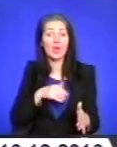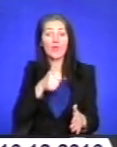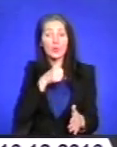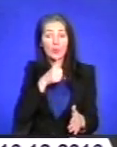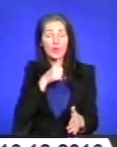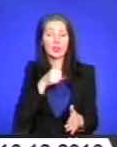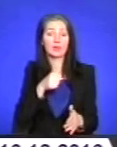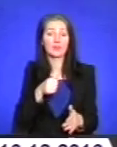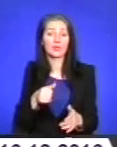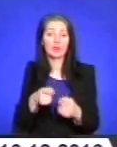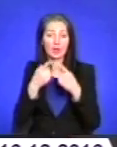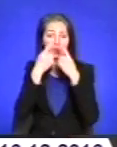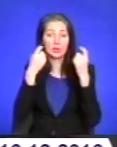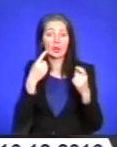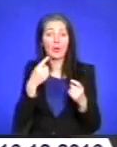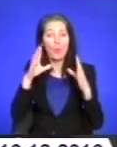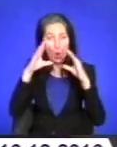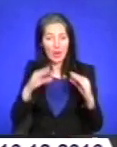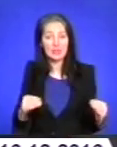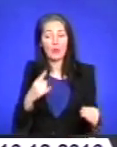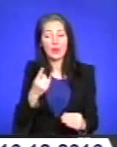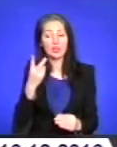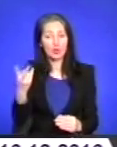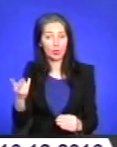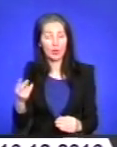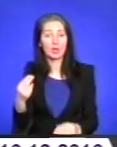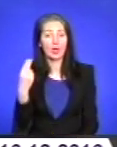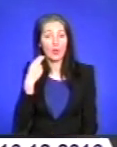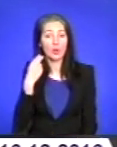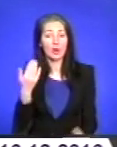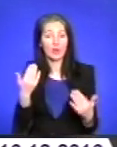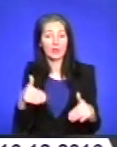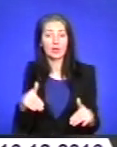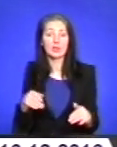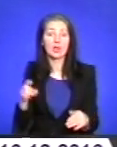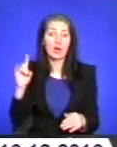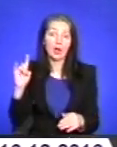Перший і другий борт у нас приземлялися. Богу дякувати, гарно,